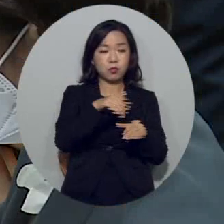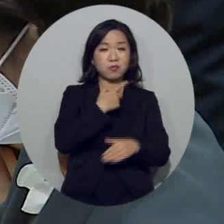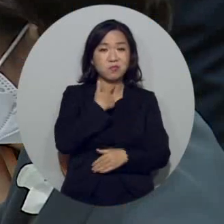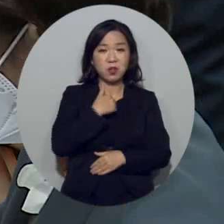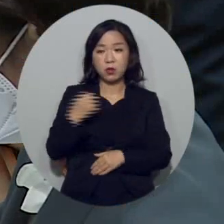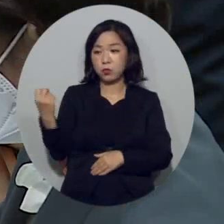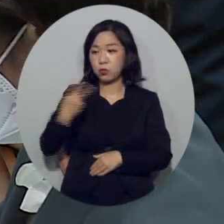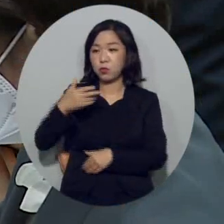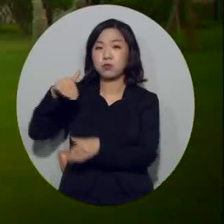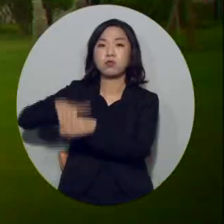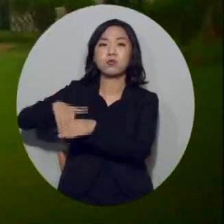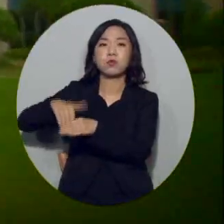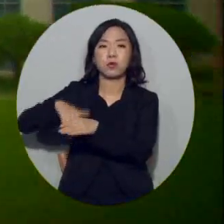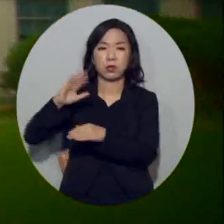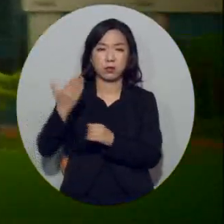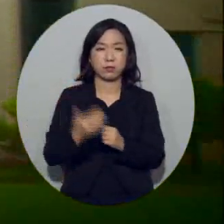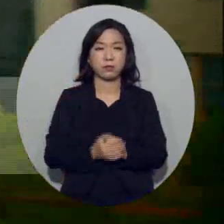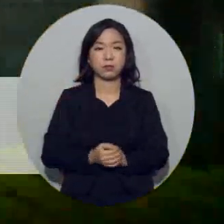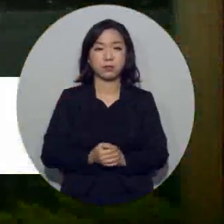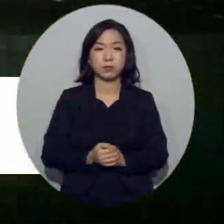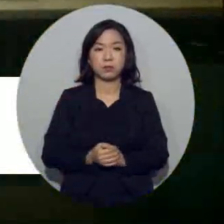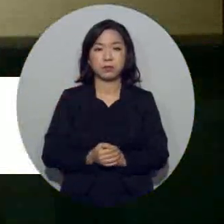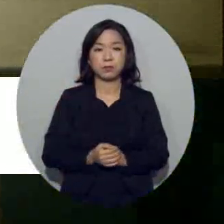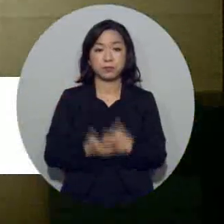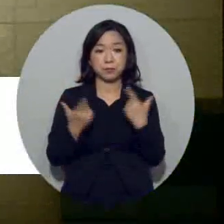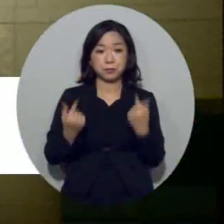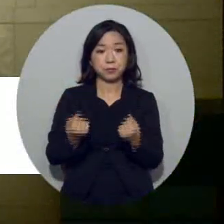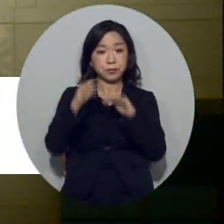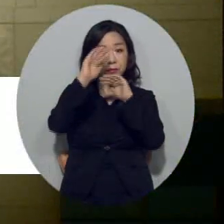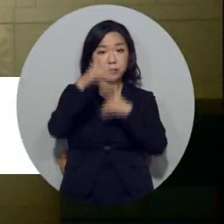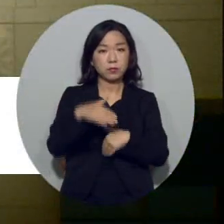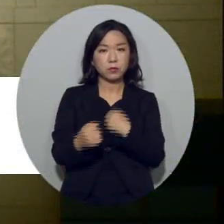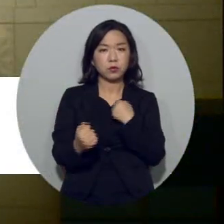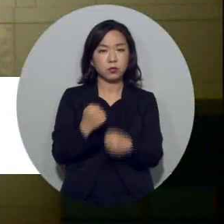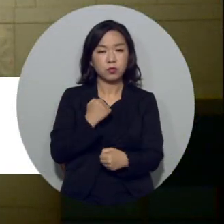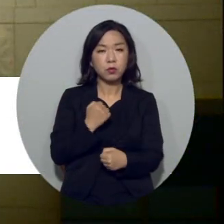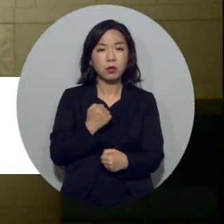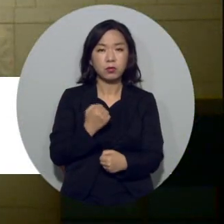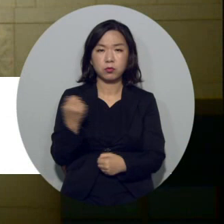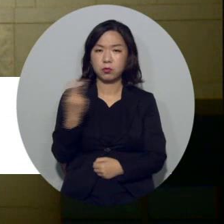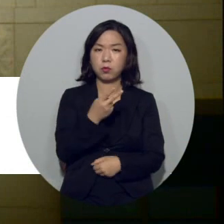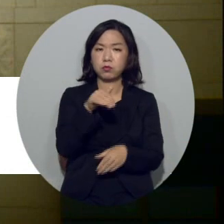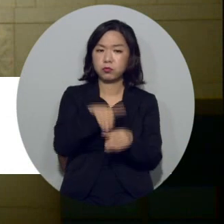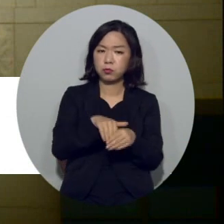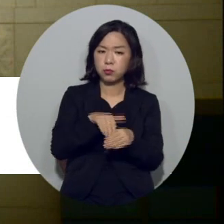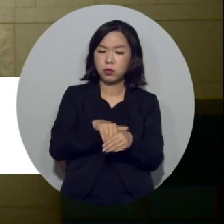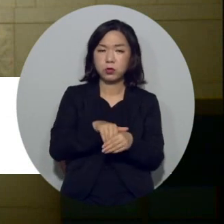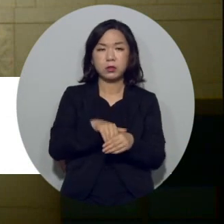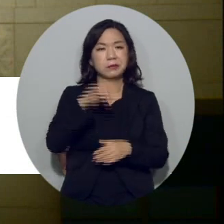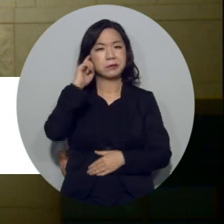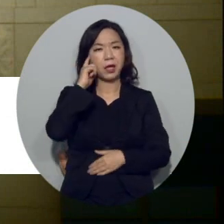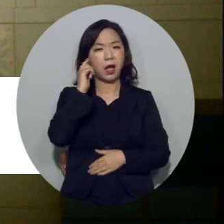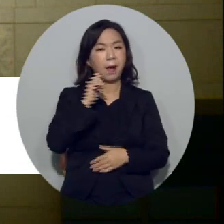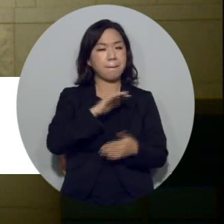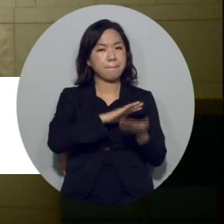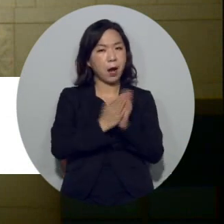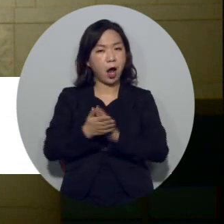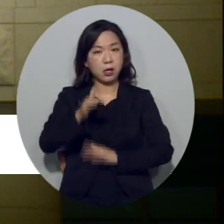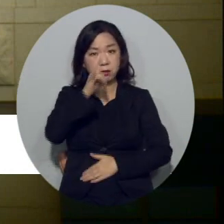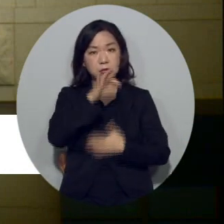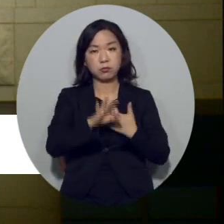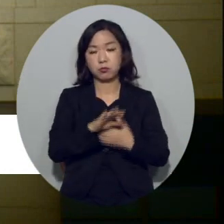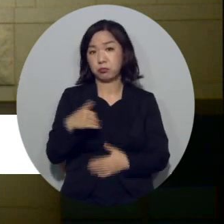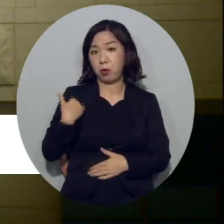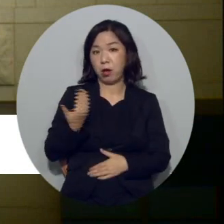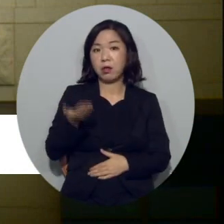하게 됐습니다 아침 사람들은 아주 똑같이 room on 제 15 봐야겠지만 예